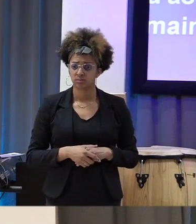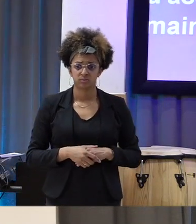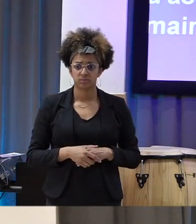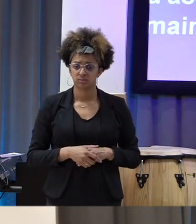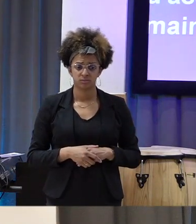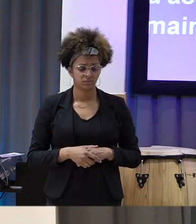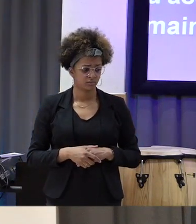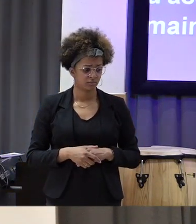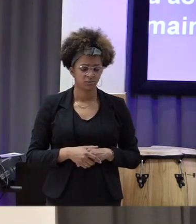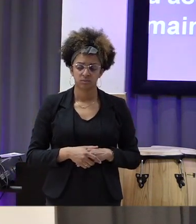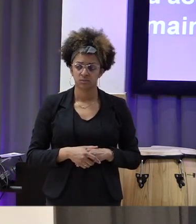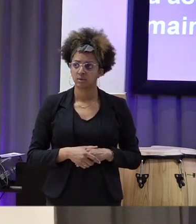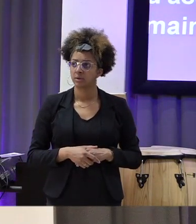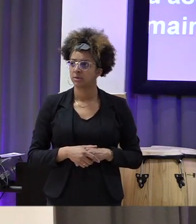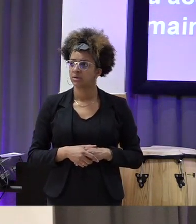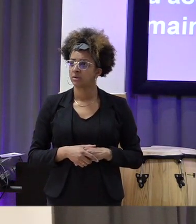instruction.